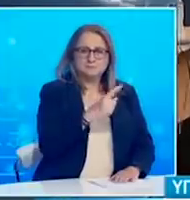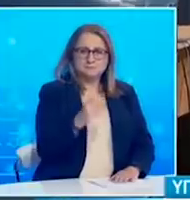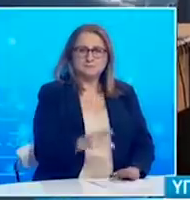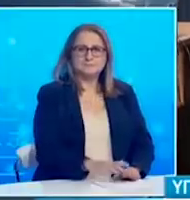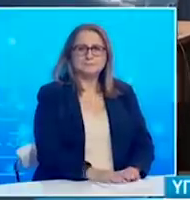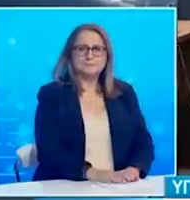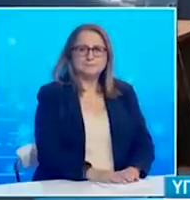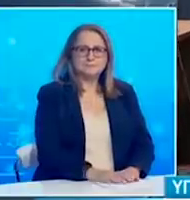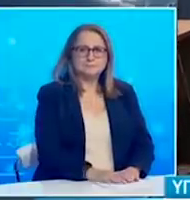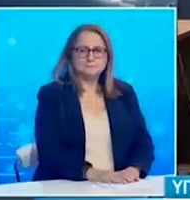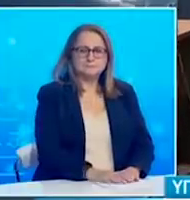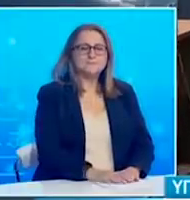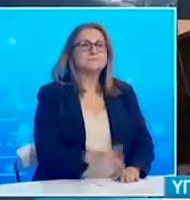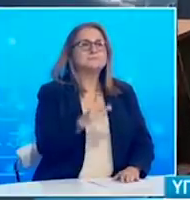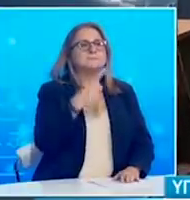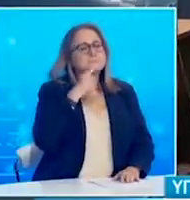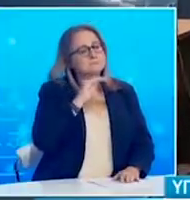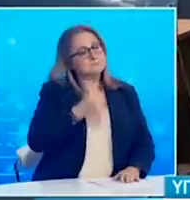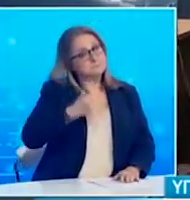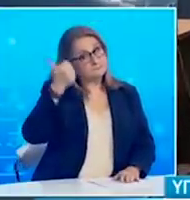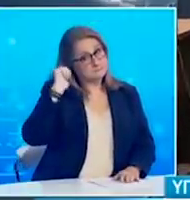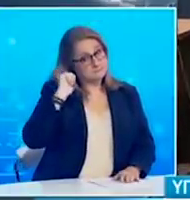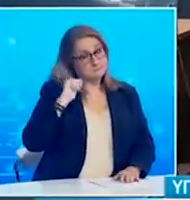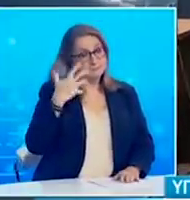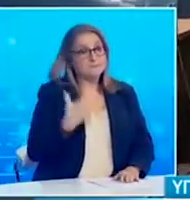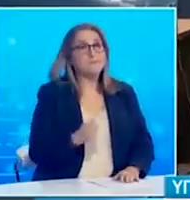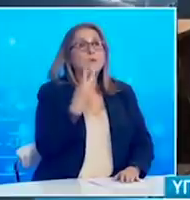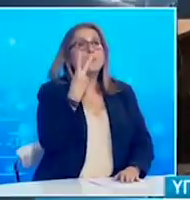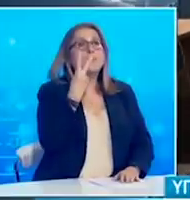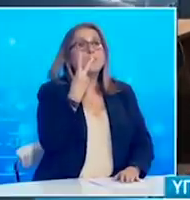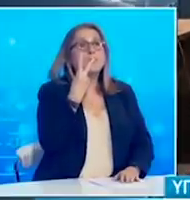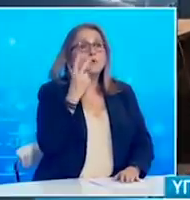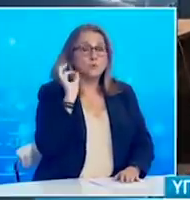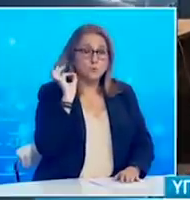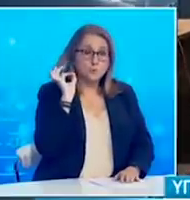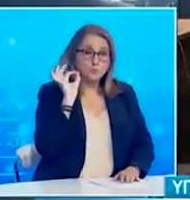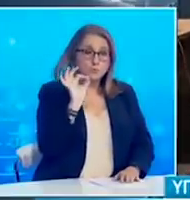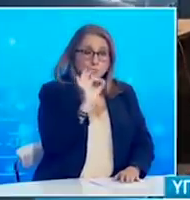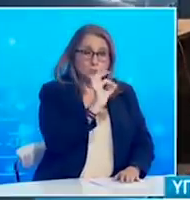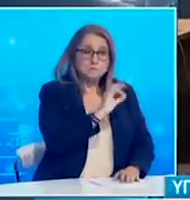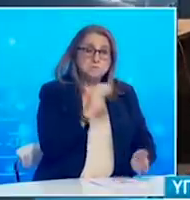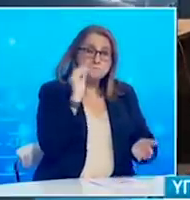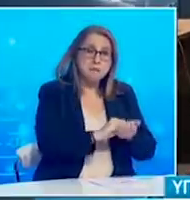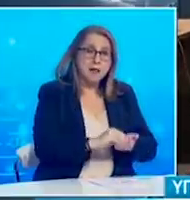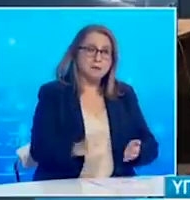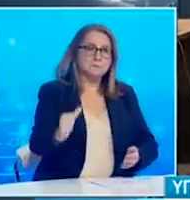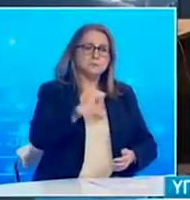καθηγητά, από χθες έχουμε δύο κρούσματα καταγεγραμμένα επαναμόλυνσης.